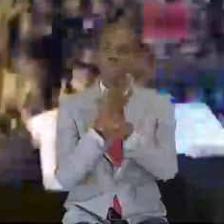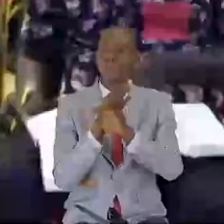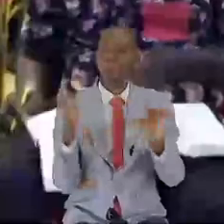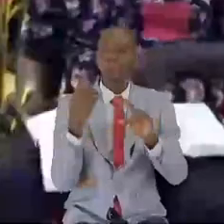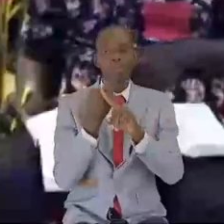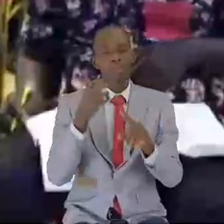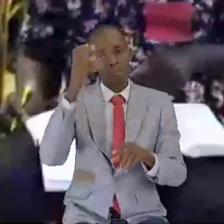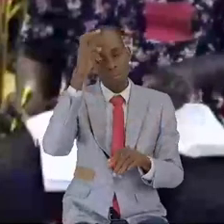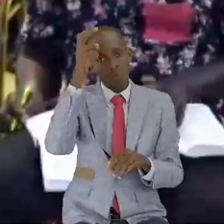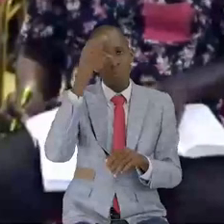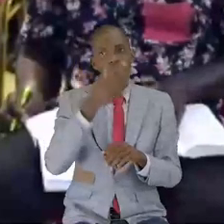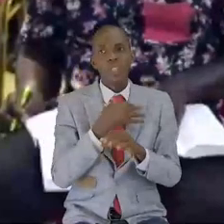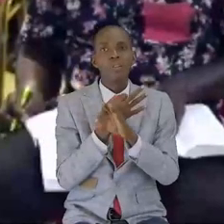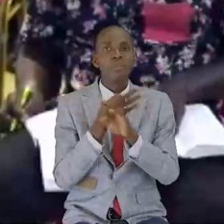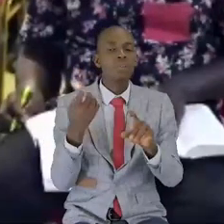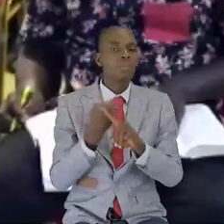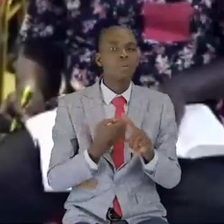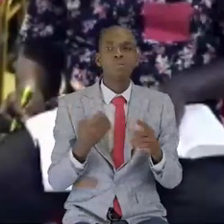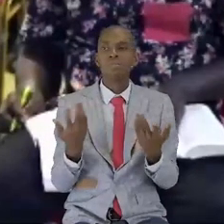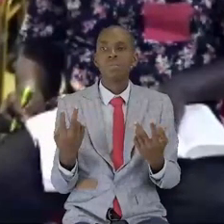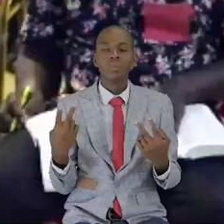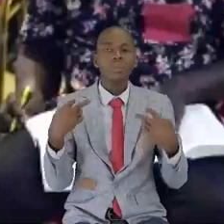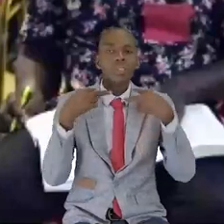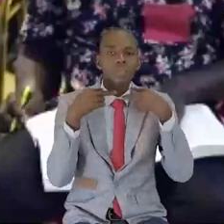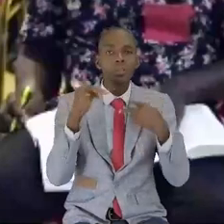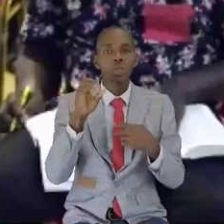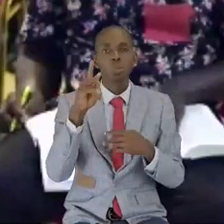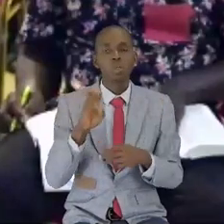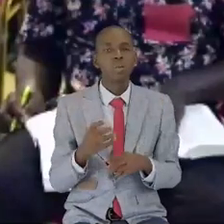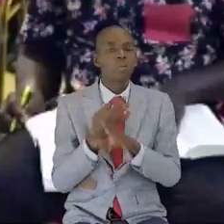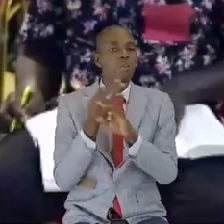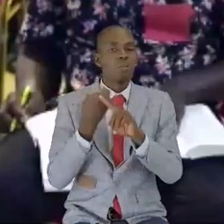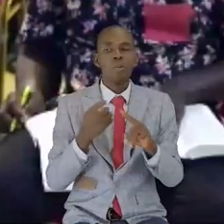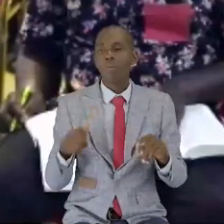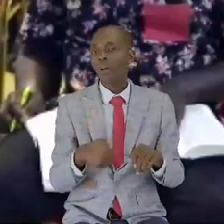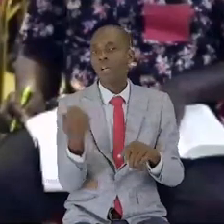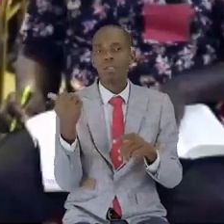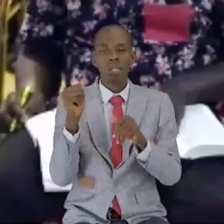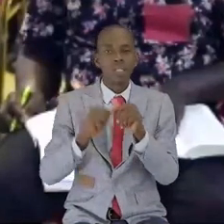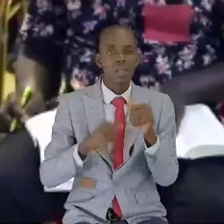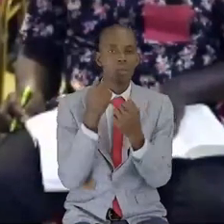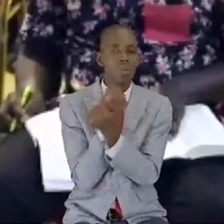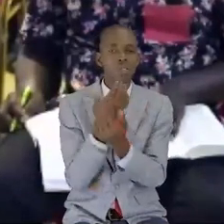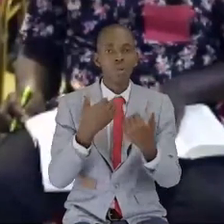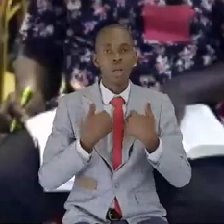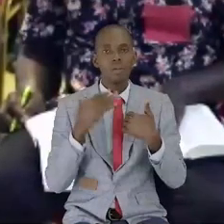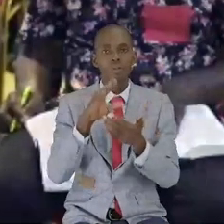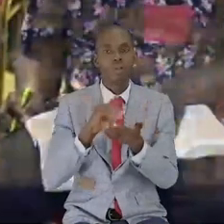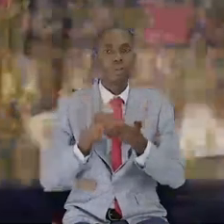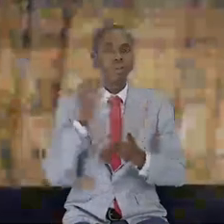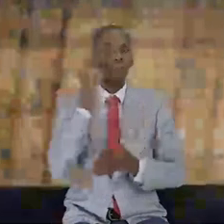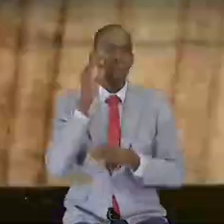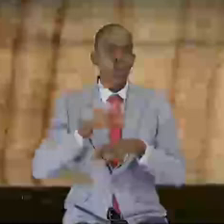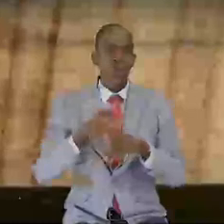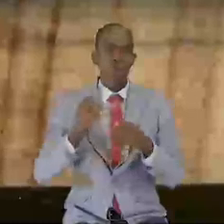Satan, affranchi de tout joug, affranchi de tout lien, et vous avez pour fruit la sainteté et